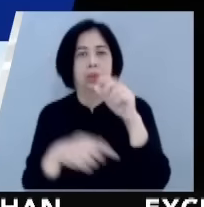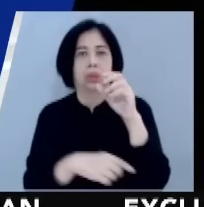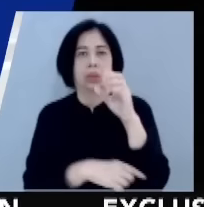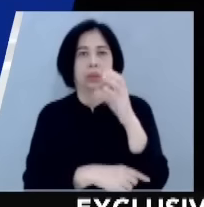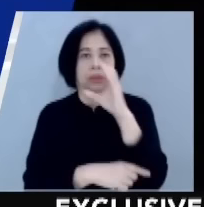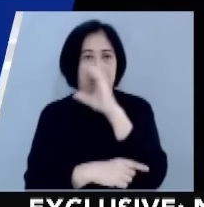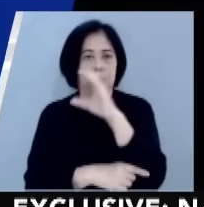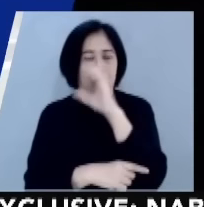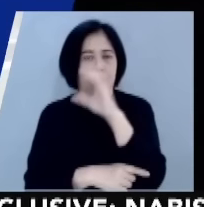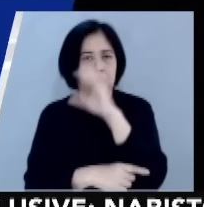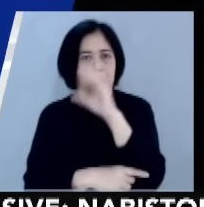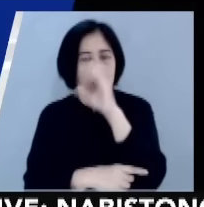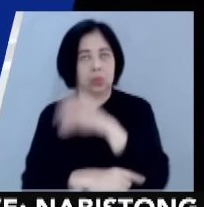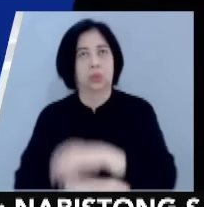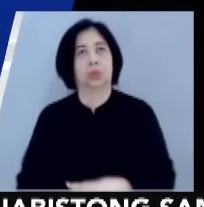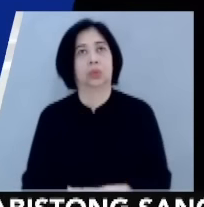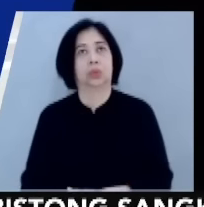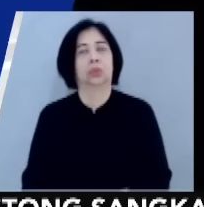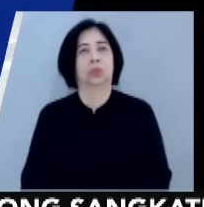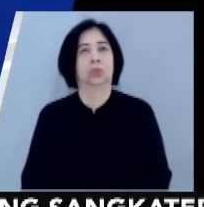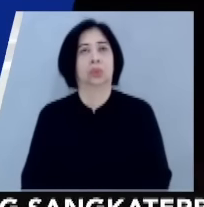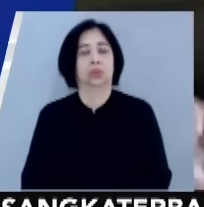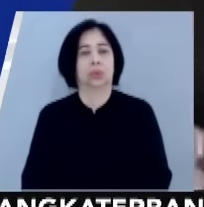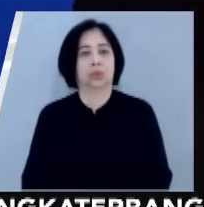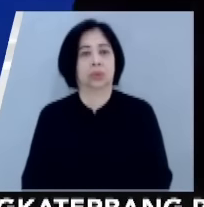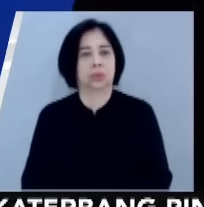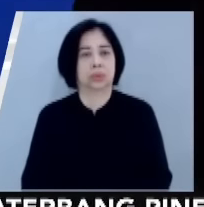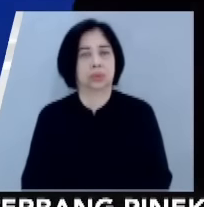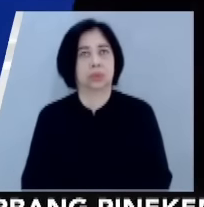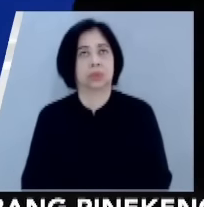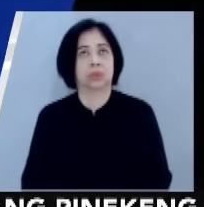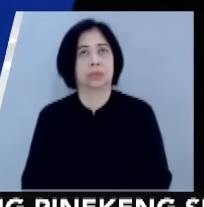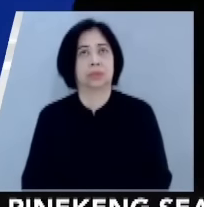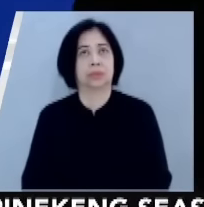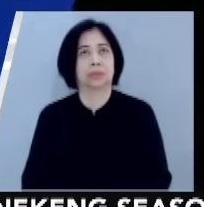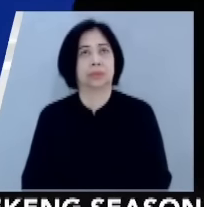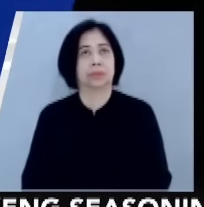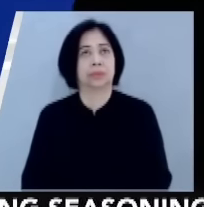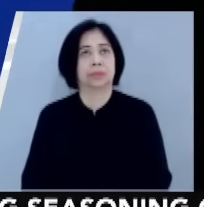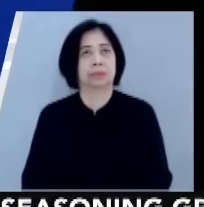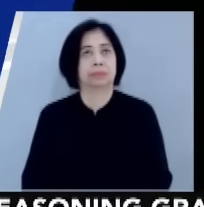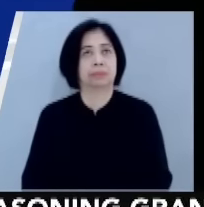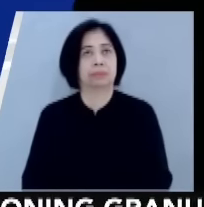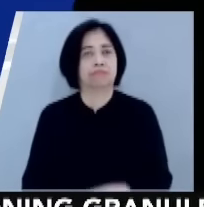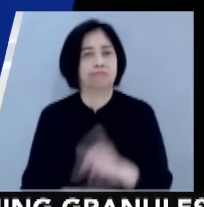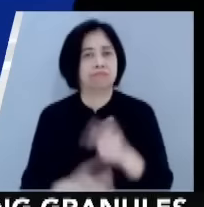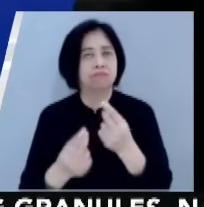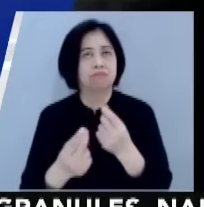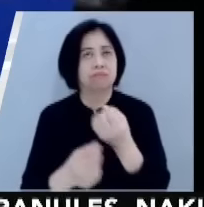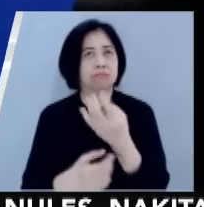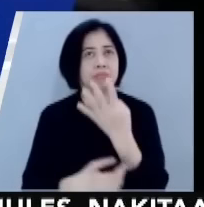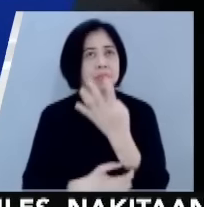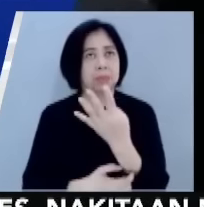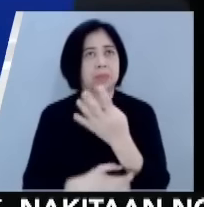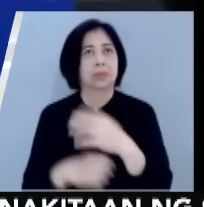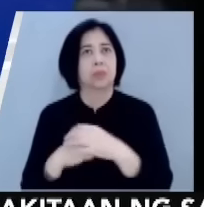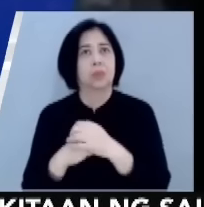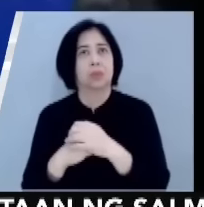kabuok dira day? Upat? Upat? Papa mo ni kaon? Wala